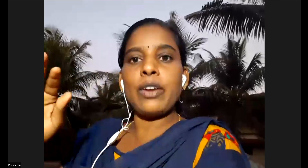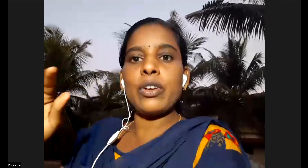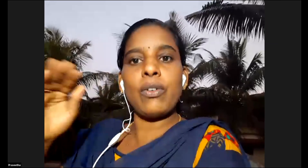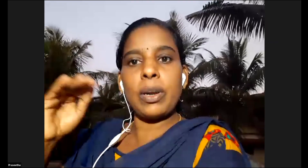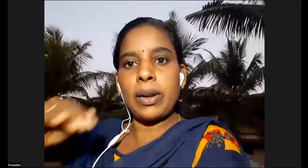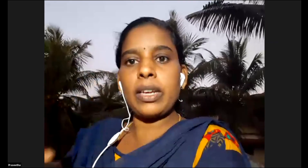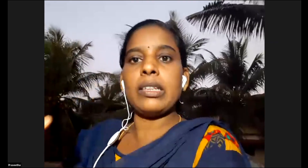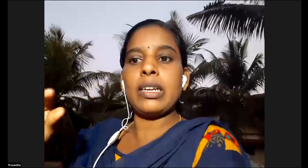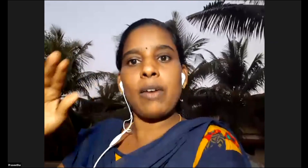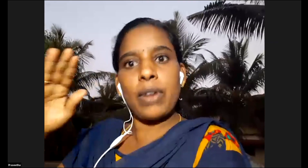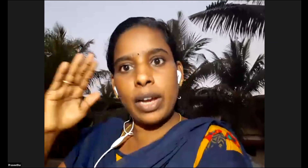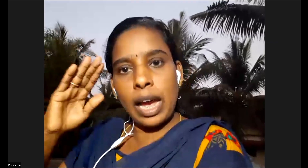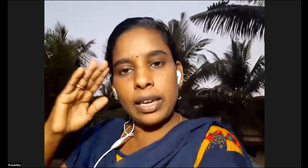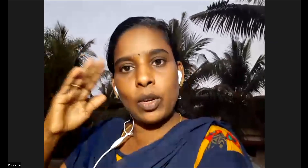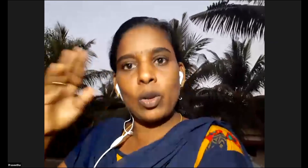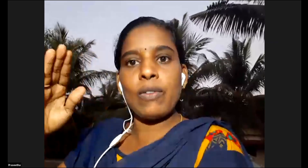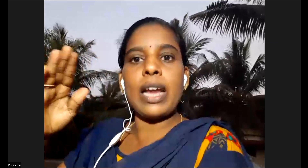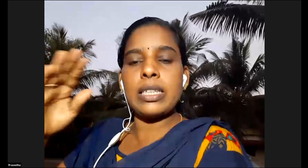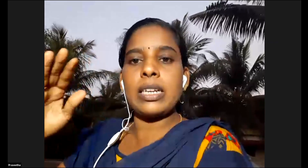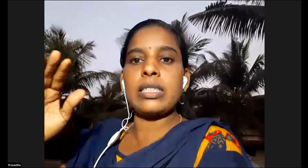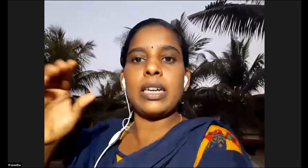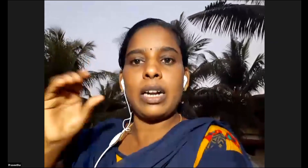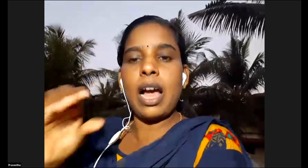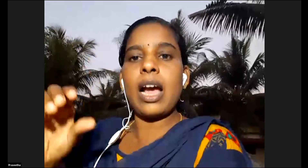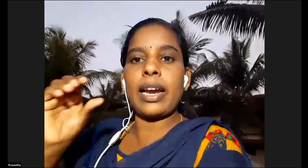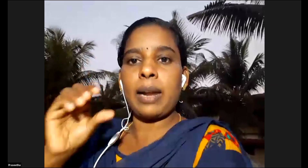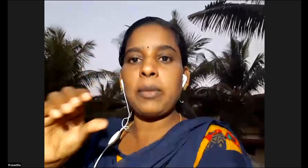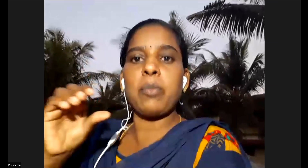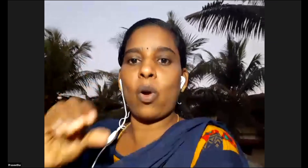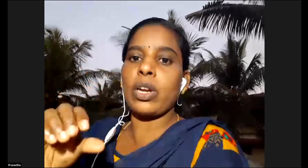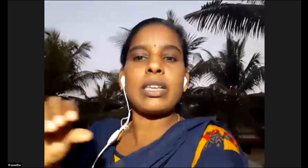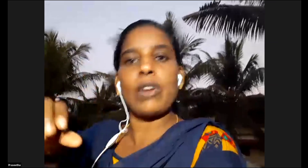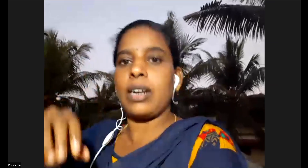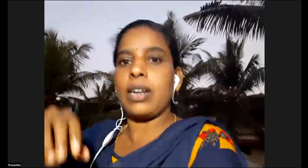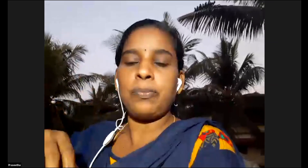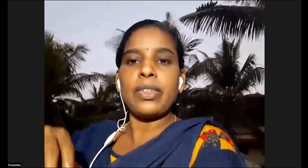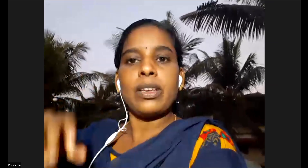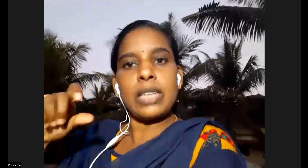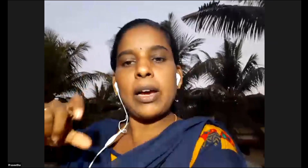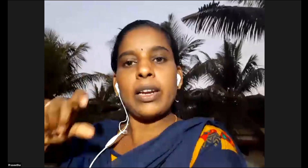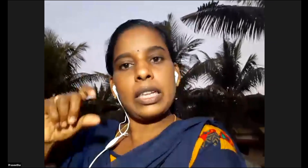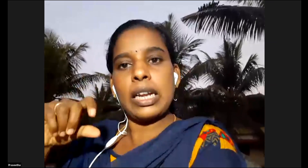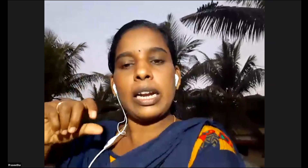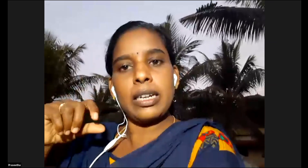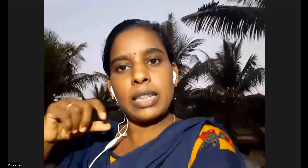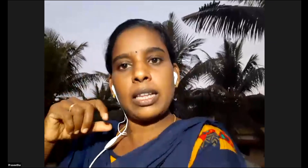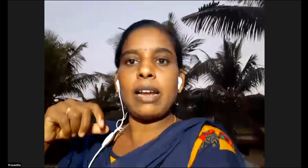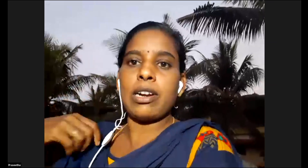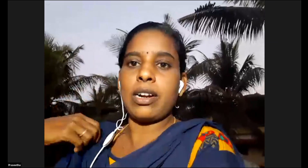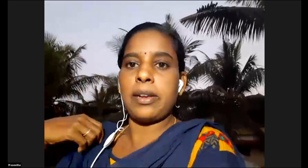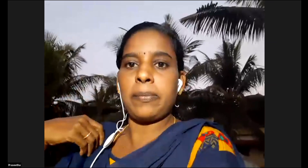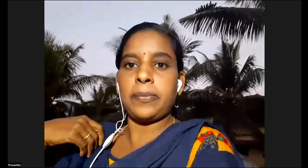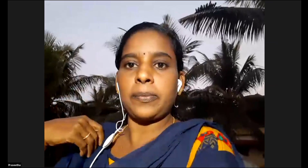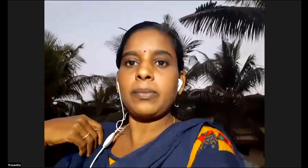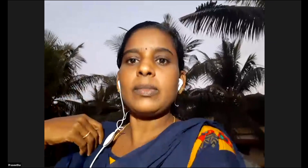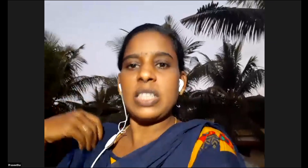എല്ലാ ലാംഗ്വേജും അവർ പഠിക്കുന്നുണ്ട്. അവരുടെ IQ ലെവലിന് അനുസരിച്ചിട്ടുള്ള അക്കാഡമിക് പ്രോഗ്രസ് അവർക്കുണ്ടാവും. സാമാന്യം നന്നായിട്ട് എഴുതാൻ തന്നെ അവർക്ക്